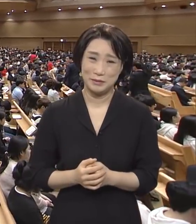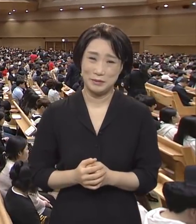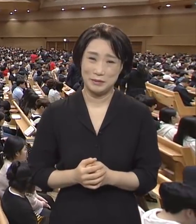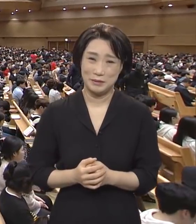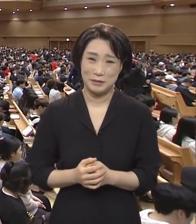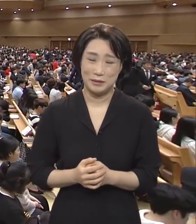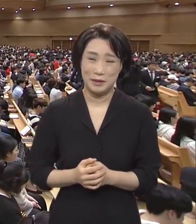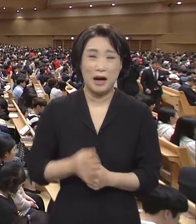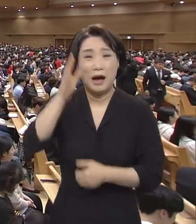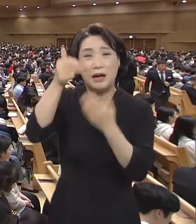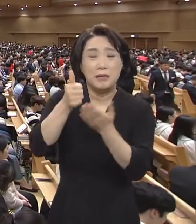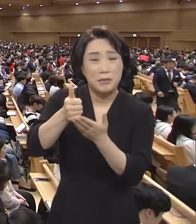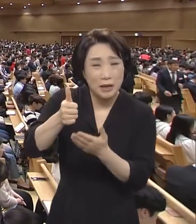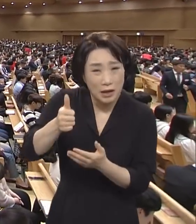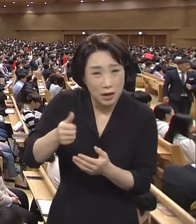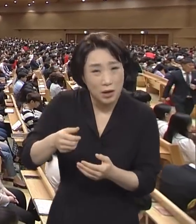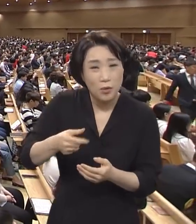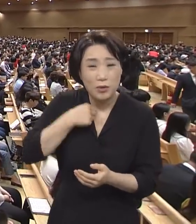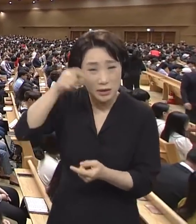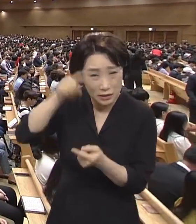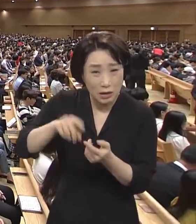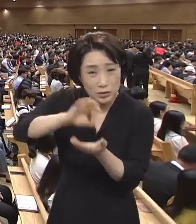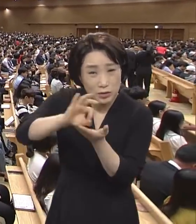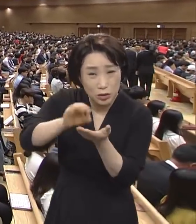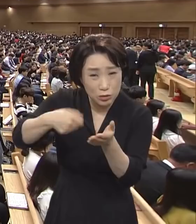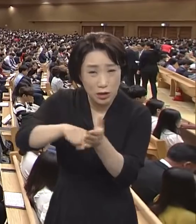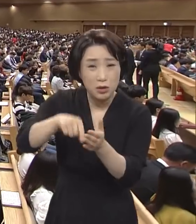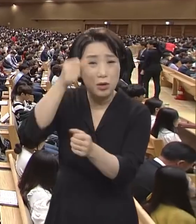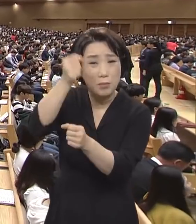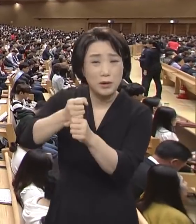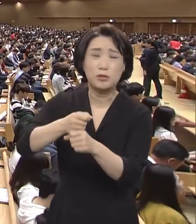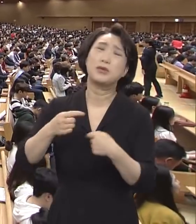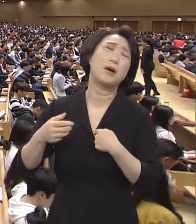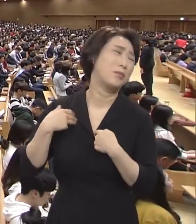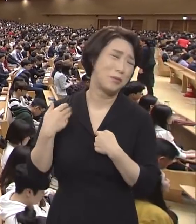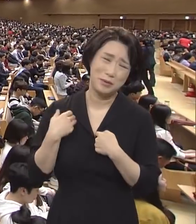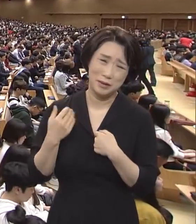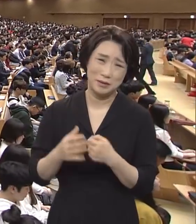하나님의 소용대로 쓰려고 창조한 것을 모르는